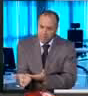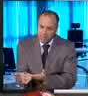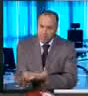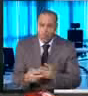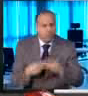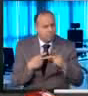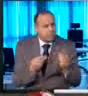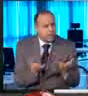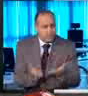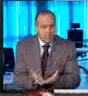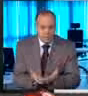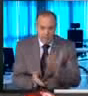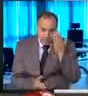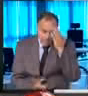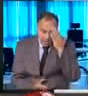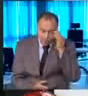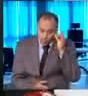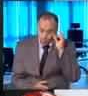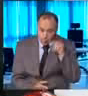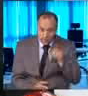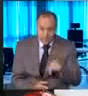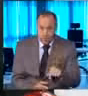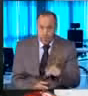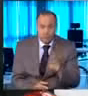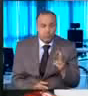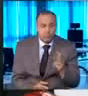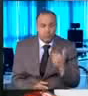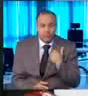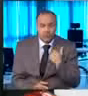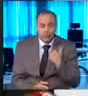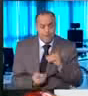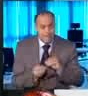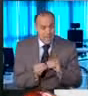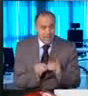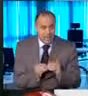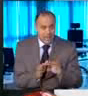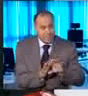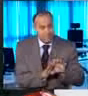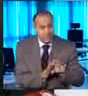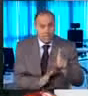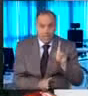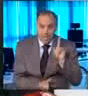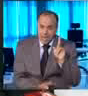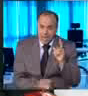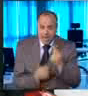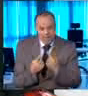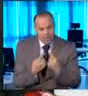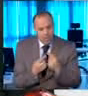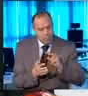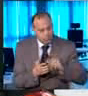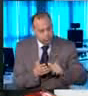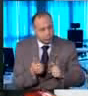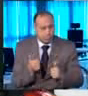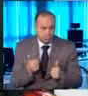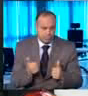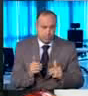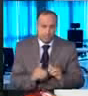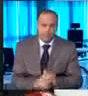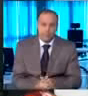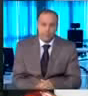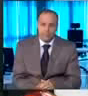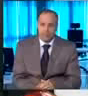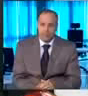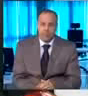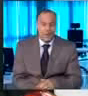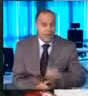التوافقات، وتعرف أن بلادنا ما تنجمش نجنبوها كل التوترات هذه إلا بالاتفاقات والتوافقات، ولكن ما يكونش